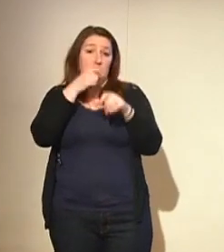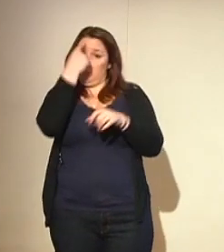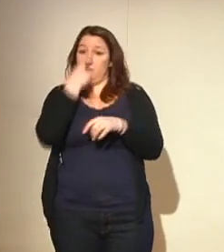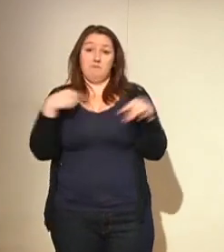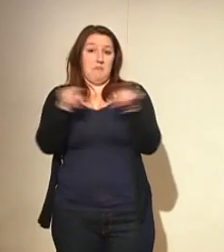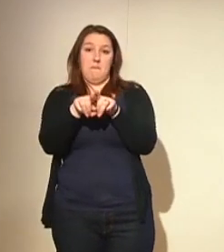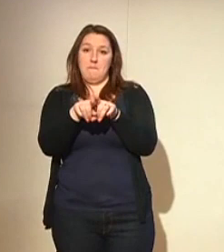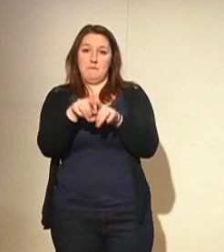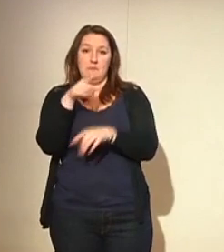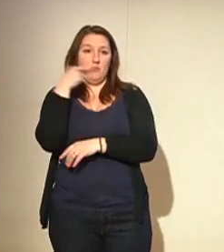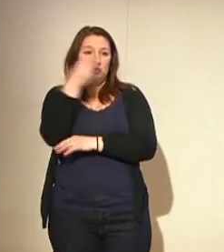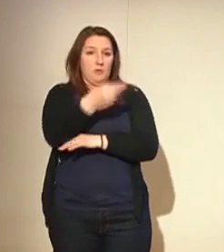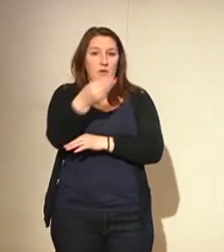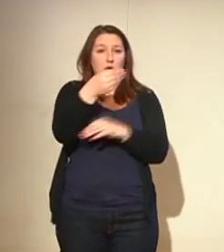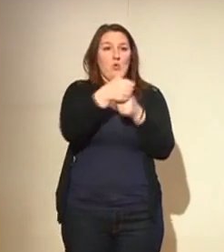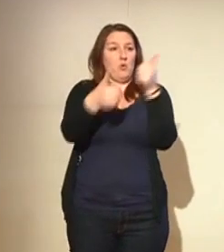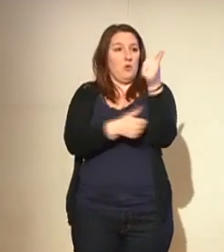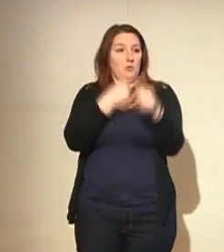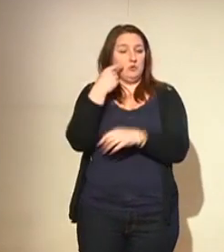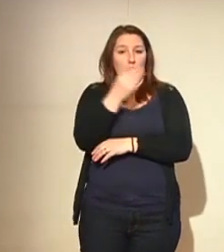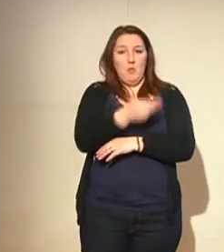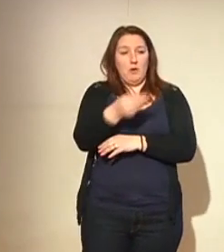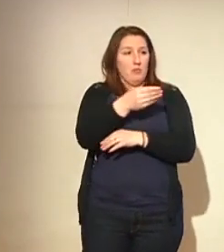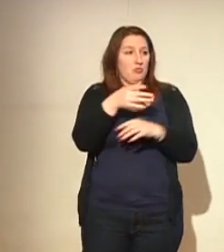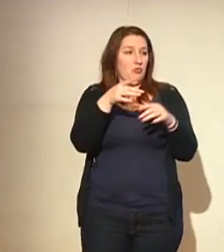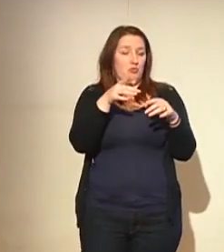supplé monsieur monur qui est pour